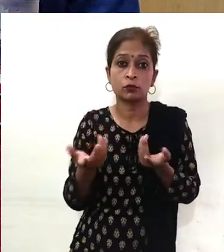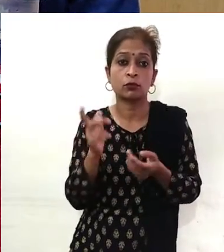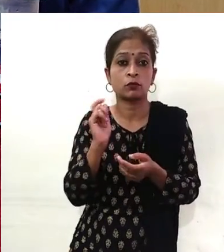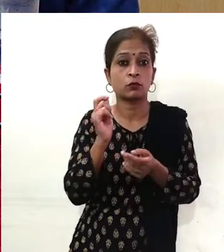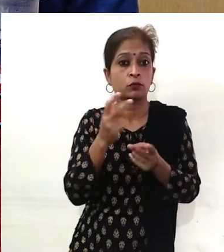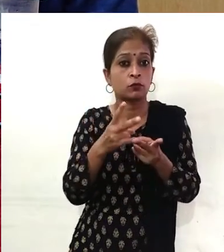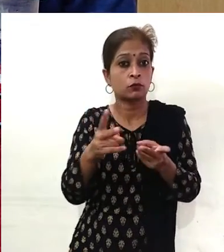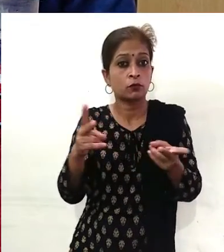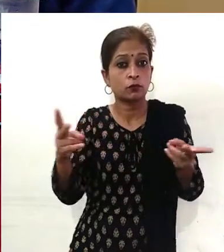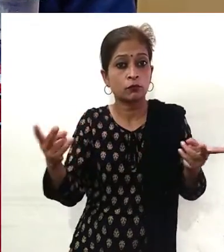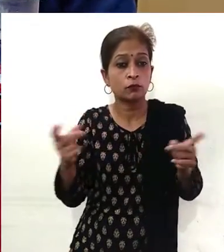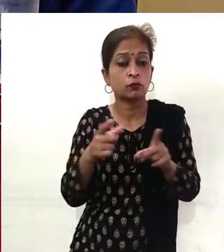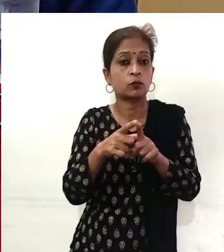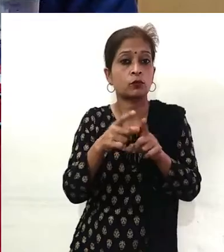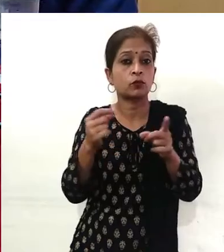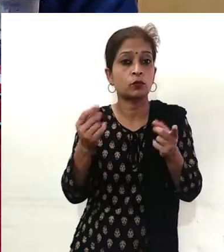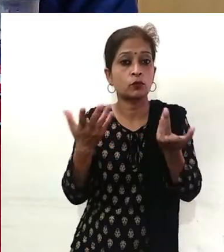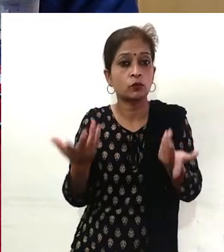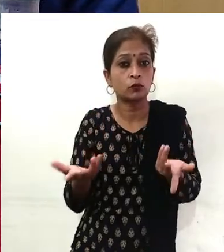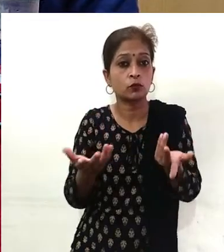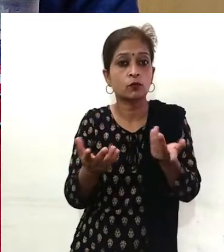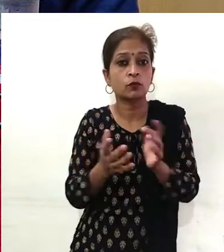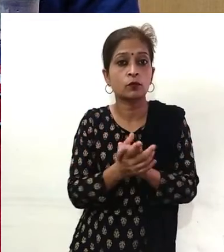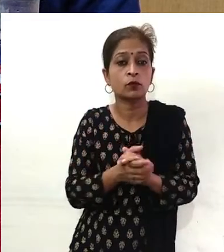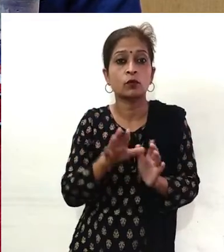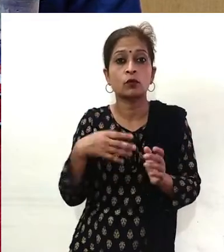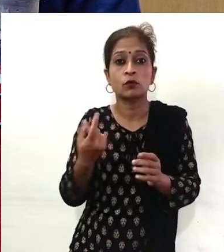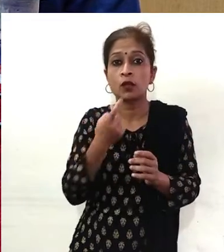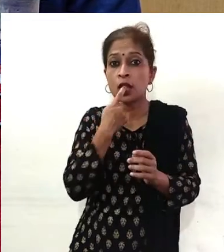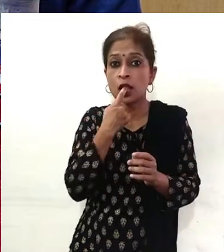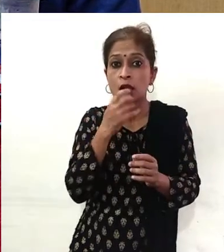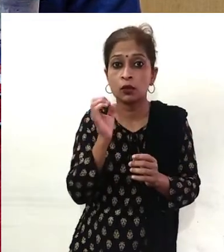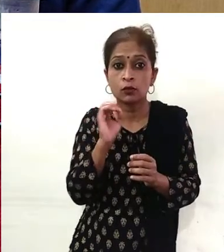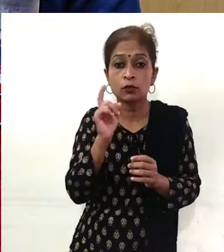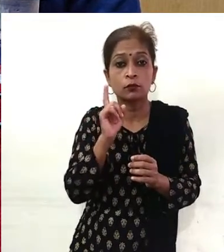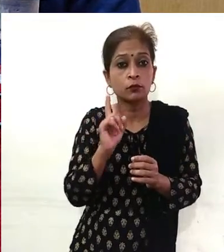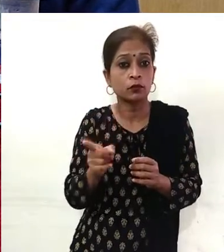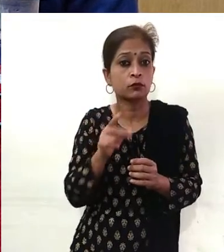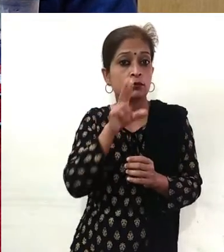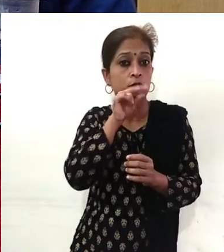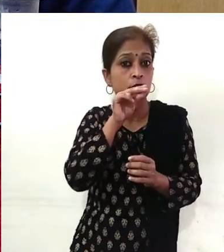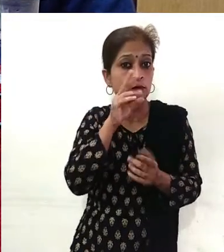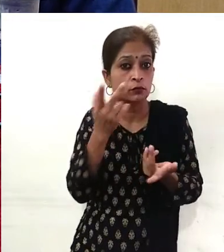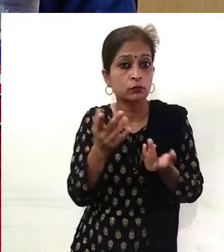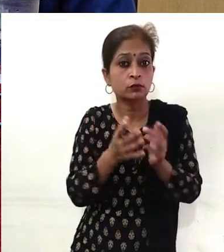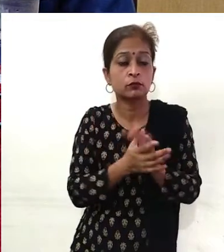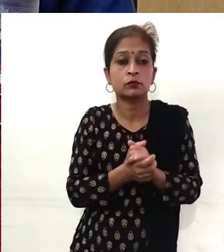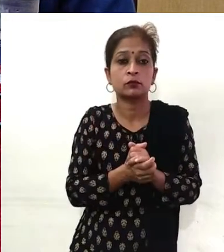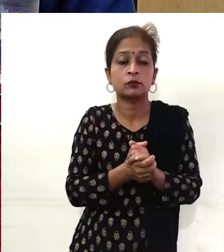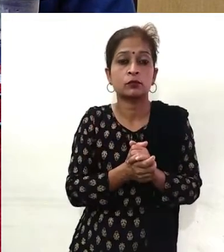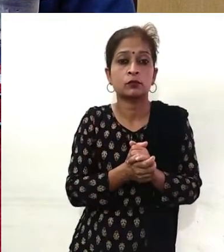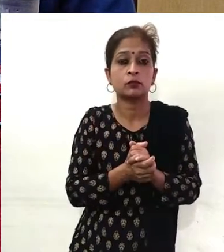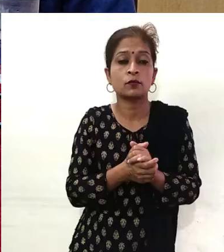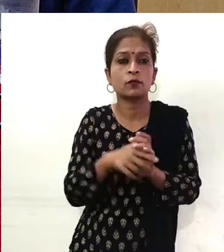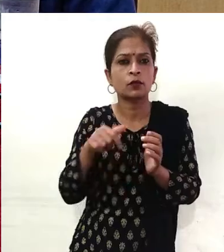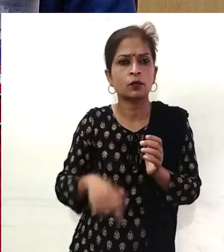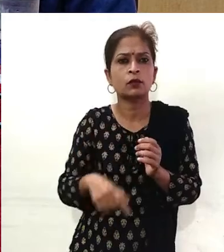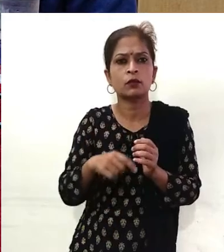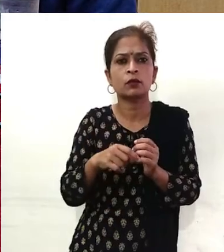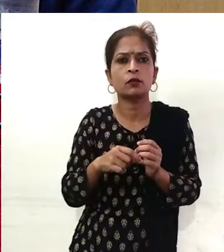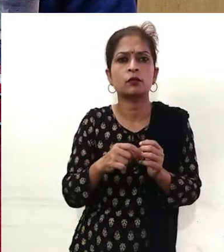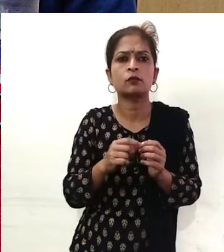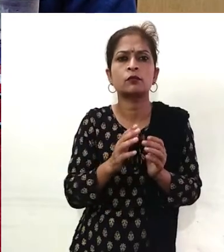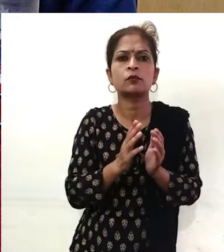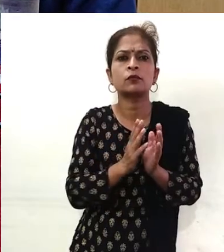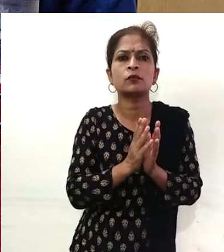भोगी, बिनु बाणी बकता बड़ा जोगी। जी, है ना। तो जगन्नाथ